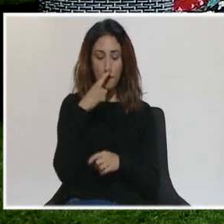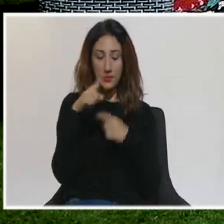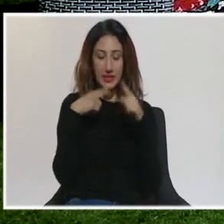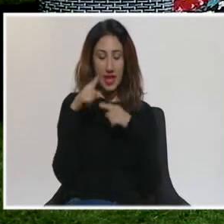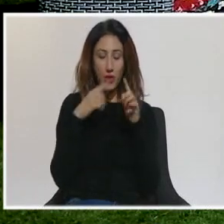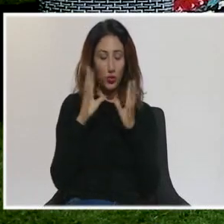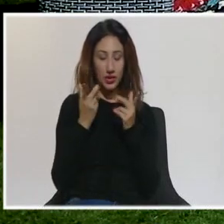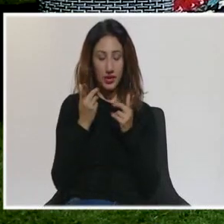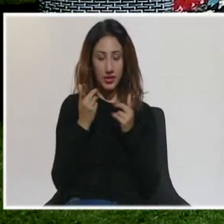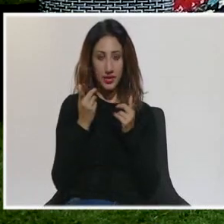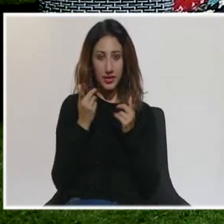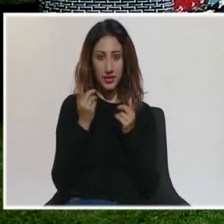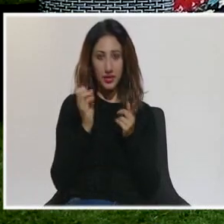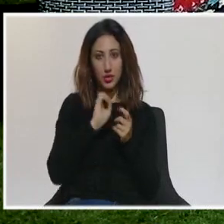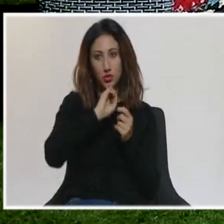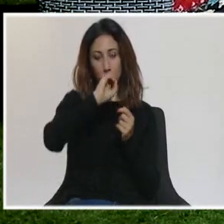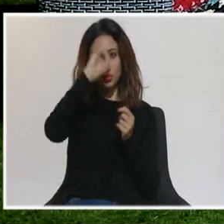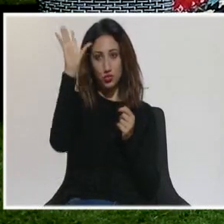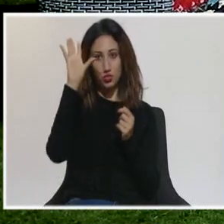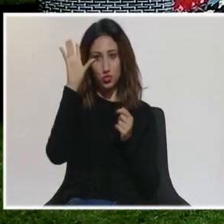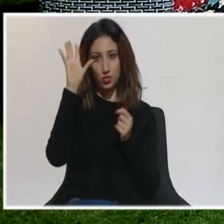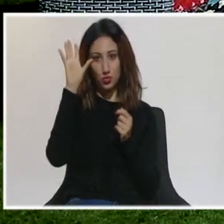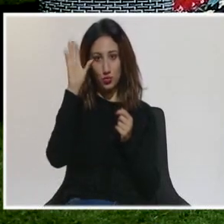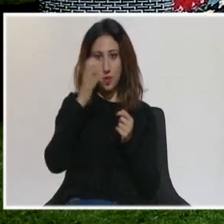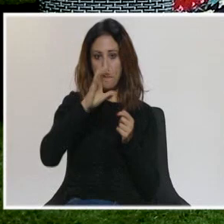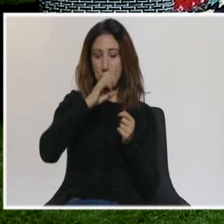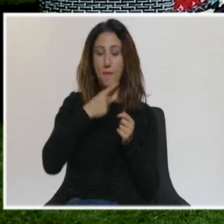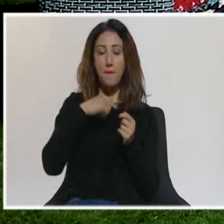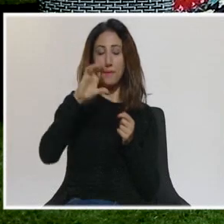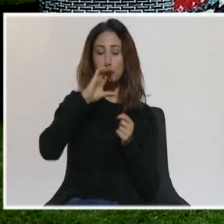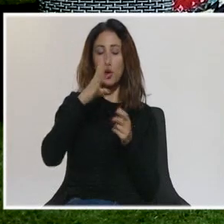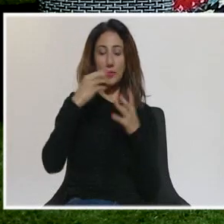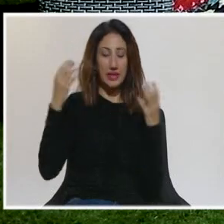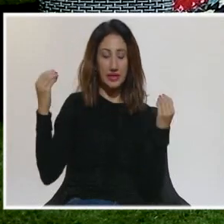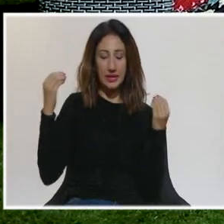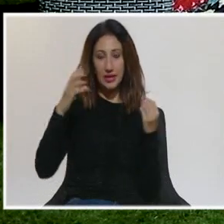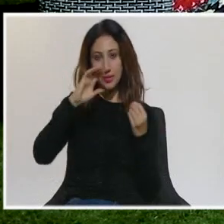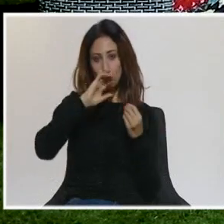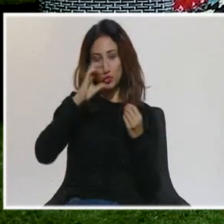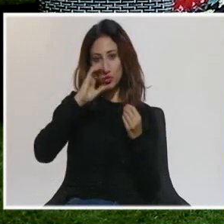من النوم مشروبات كتيرة قوي الأول